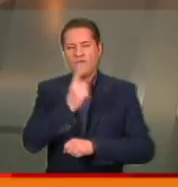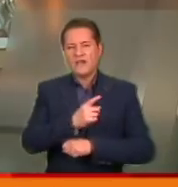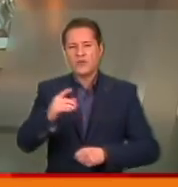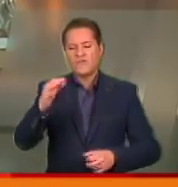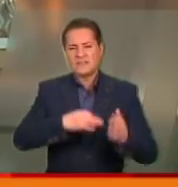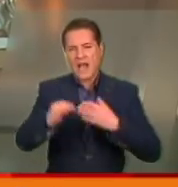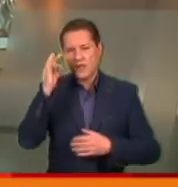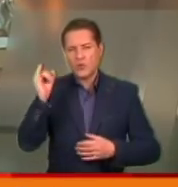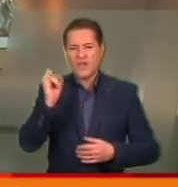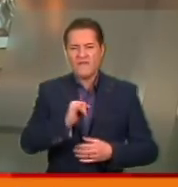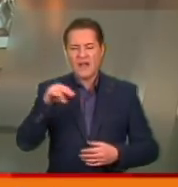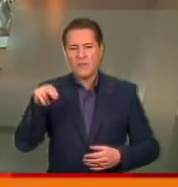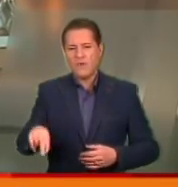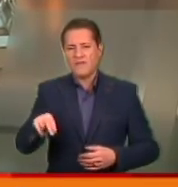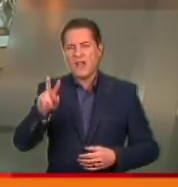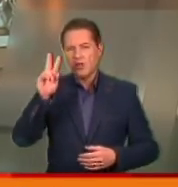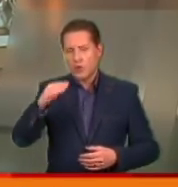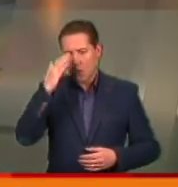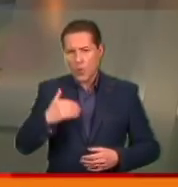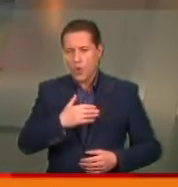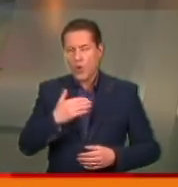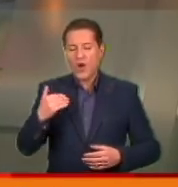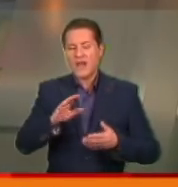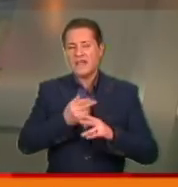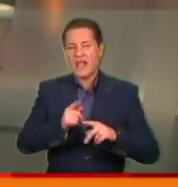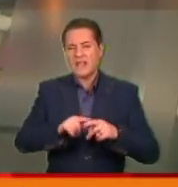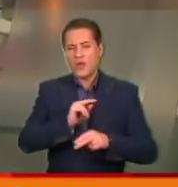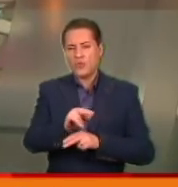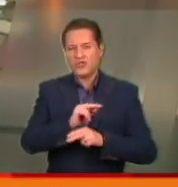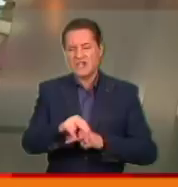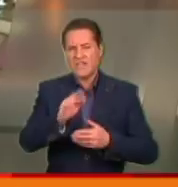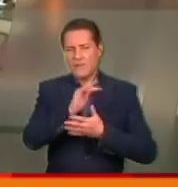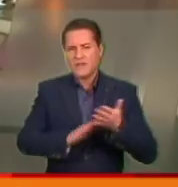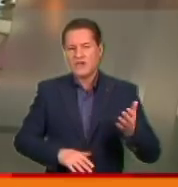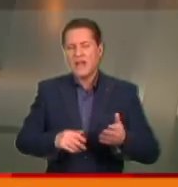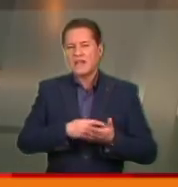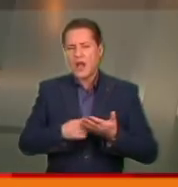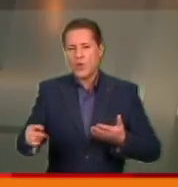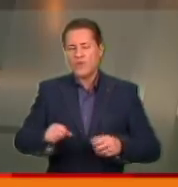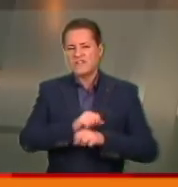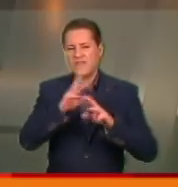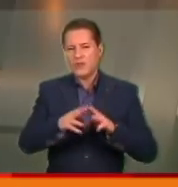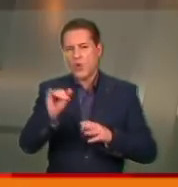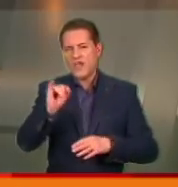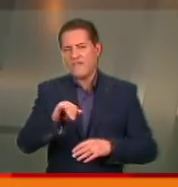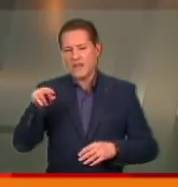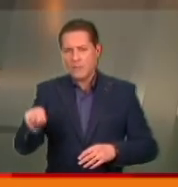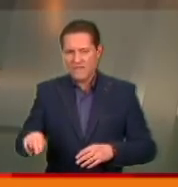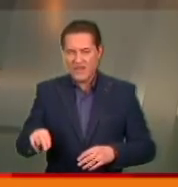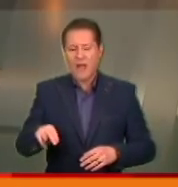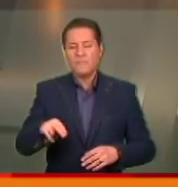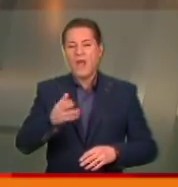Павла II, того, що вчив світ вибачати. Наголошують святого Івана Павла. А ось польські